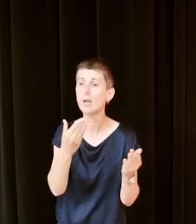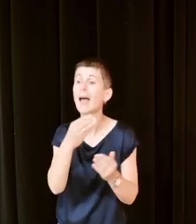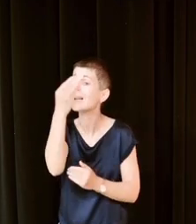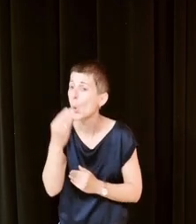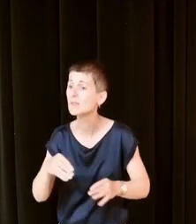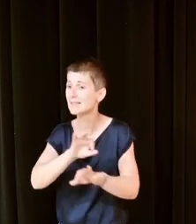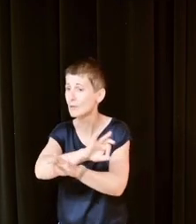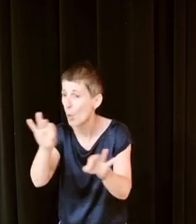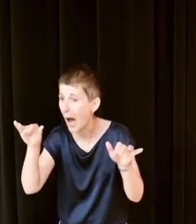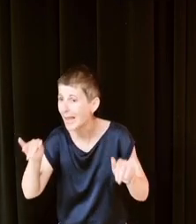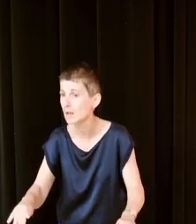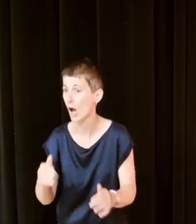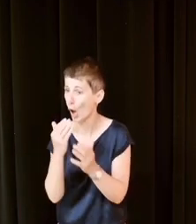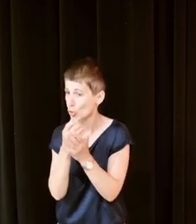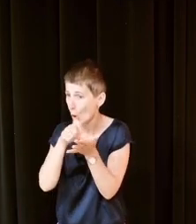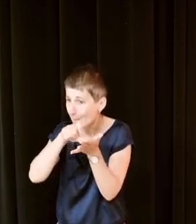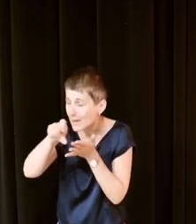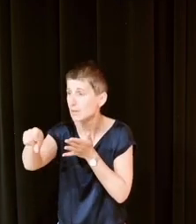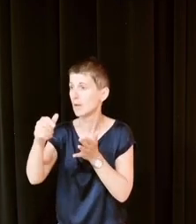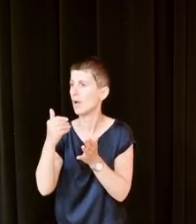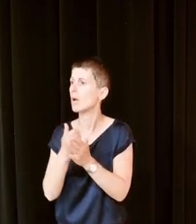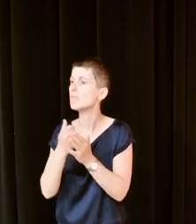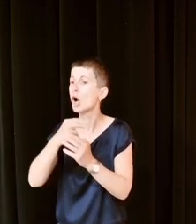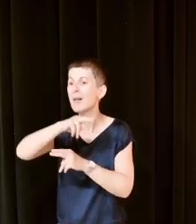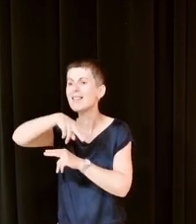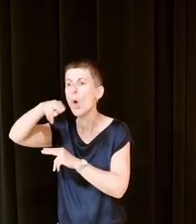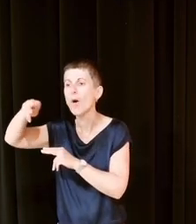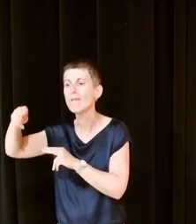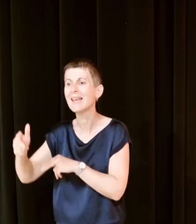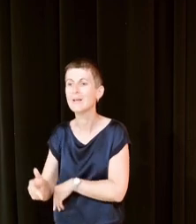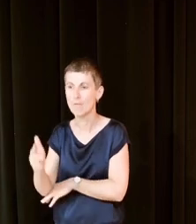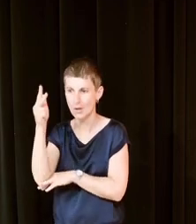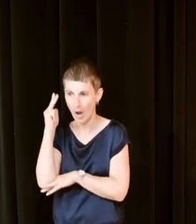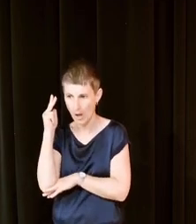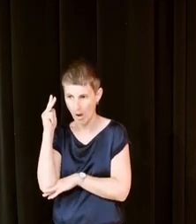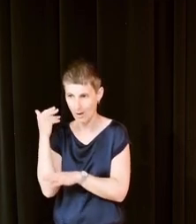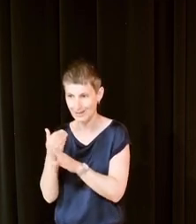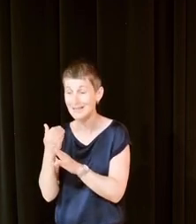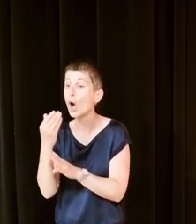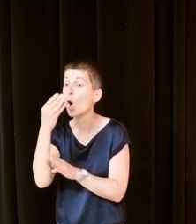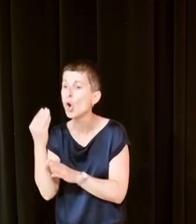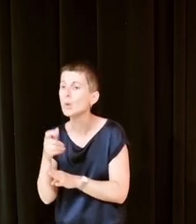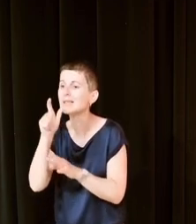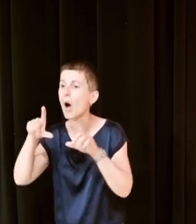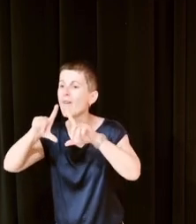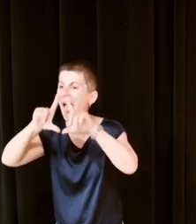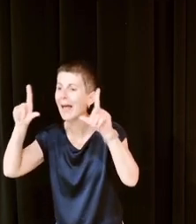hat. Und kleines Nebenschauplatz Norwegen vor 3 Jahren bietet jetzt Kunst auf Rezept an. Da kann der